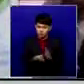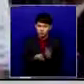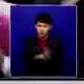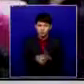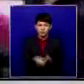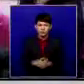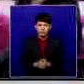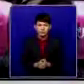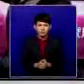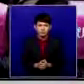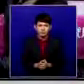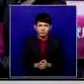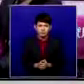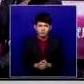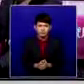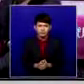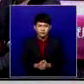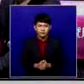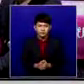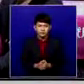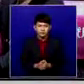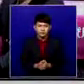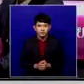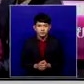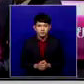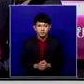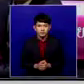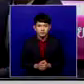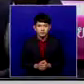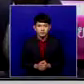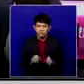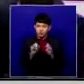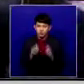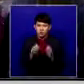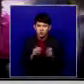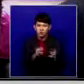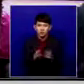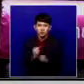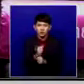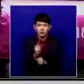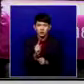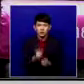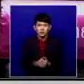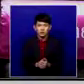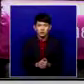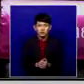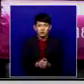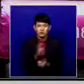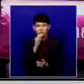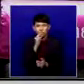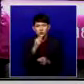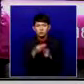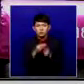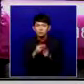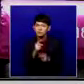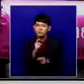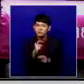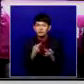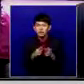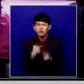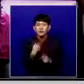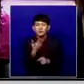กี้ยังไม่ใช่นี่ไงสอนมวยเลยแต่ท่านบอกว่าห้ามเอ่ยชื่อเอาละสอนมวยคนนี้นะว่